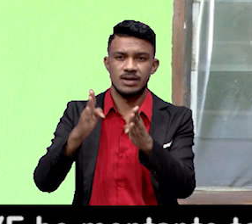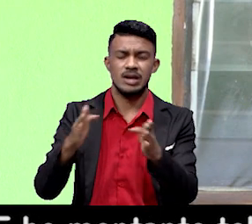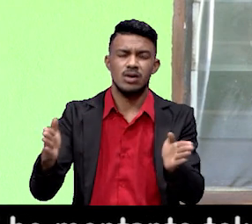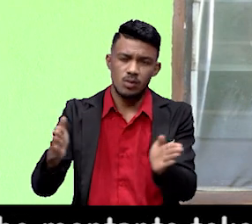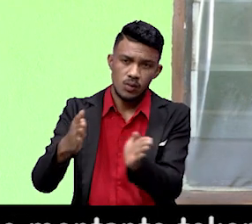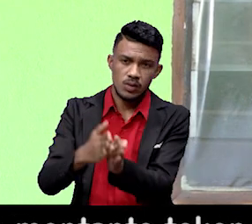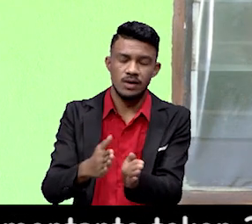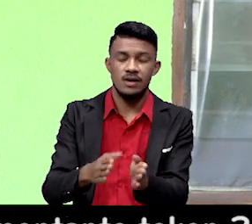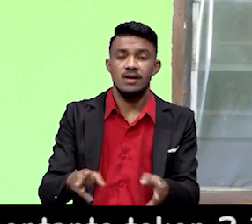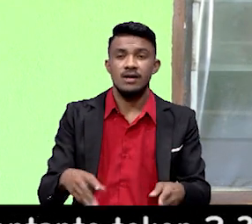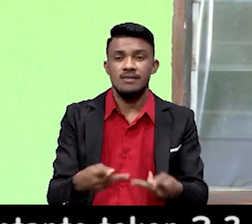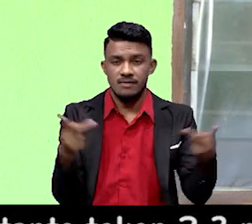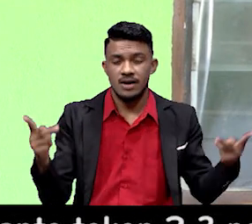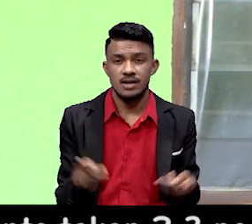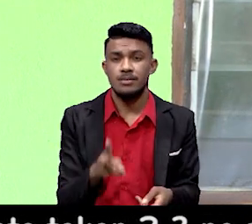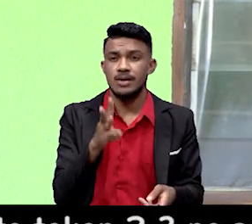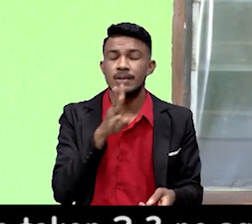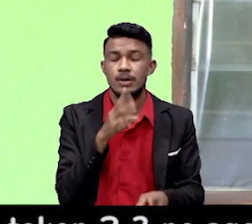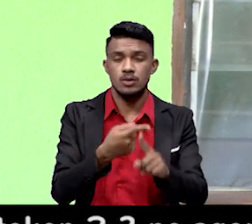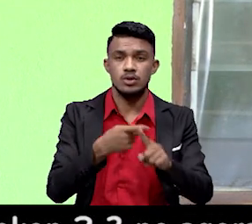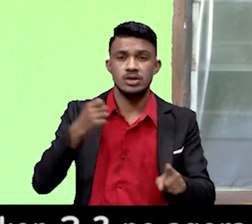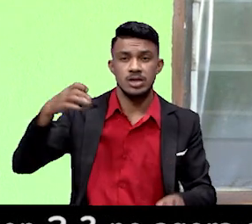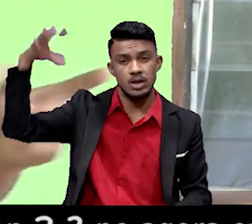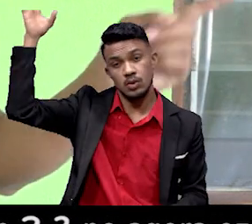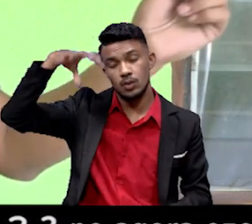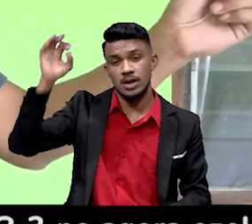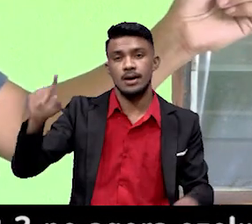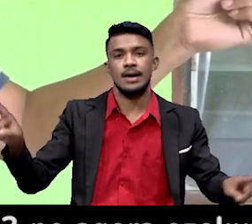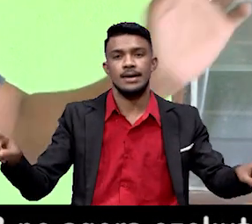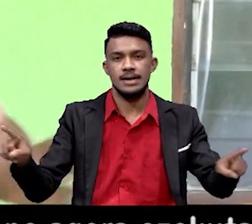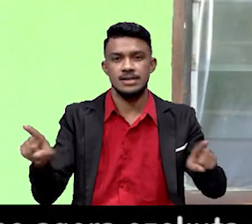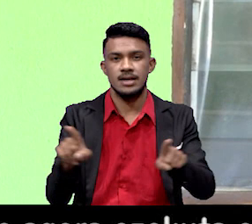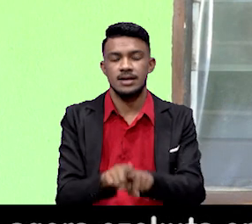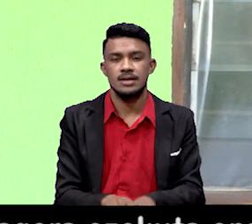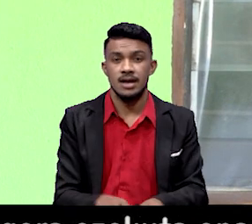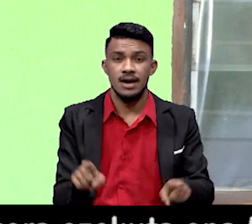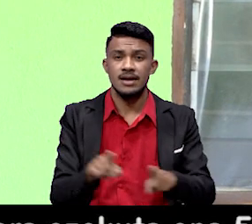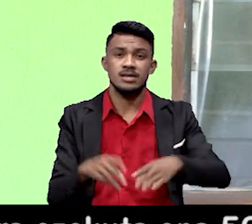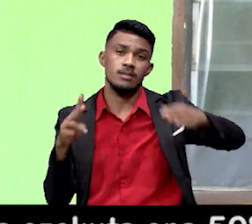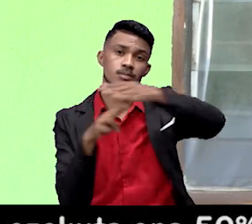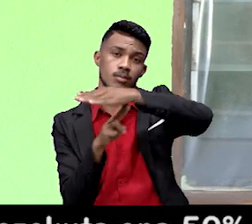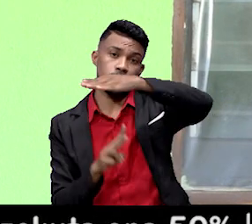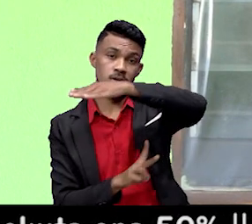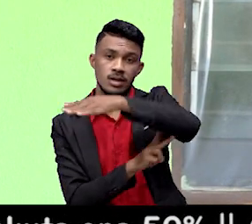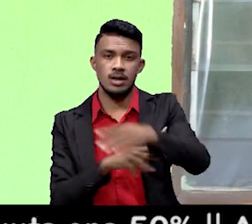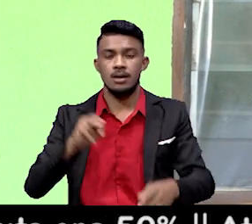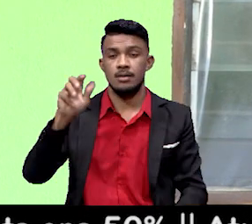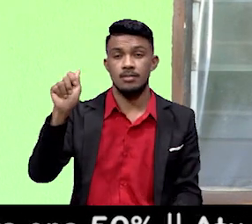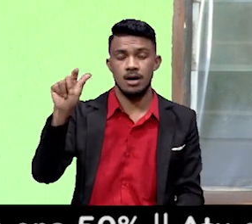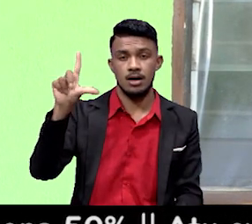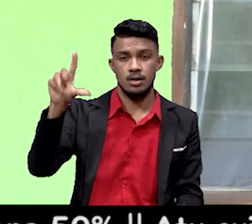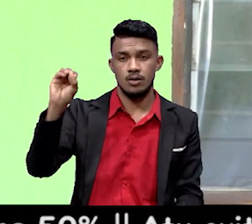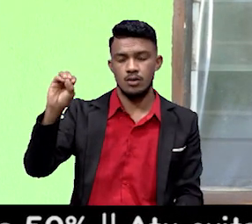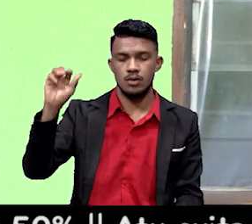fatin bene beke mayusi udang hanesan ponte maloa lolo sidane bele